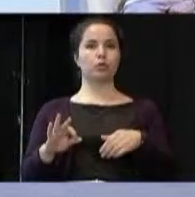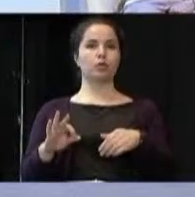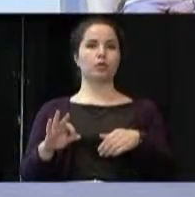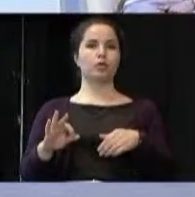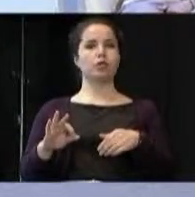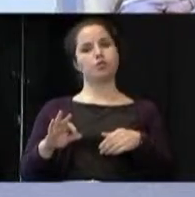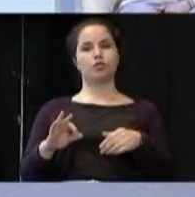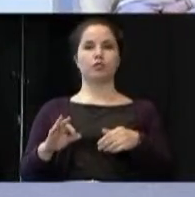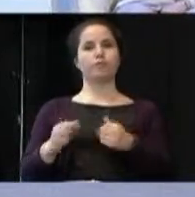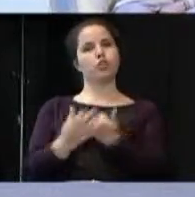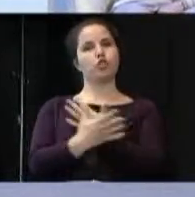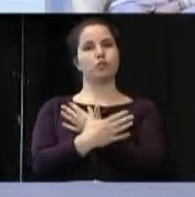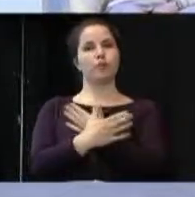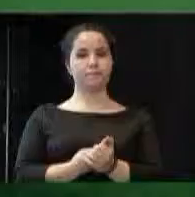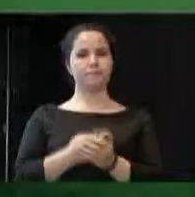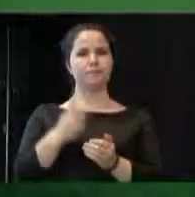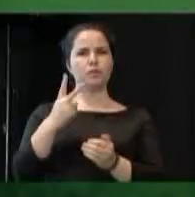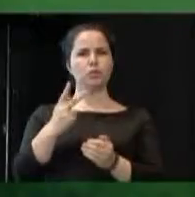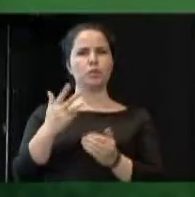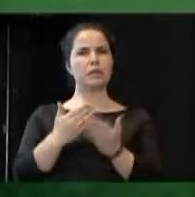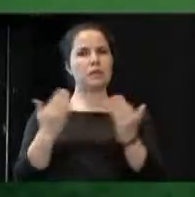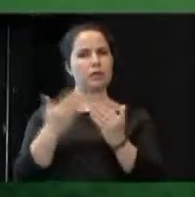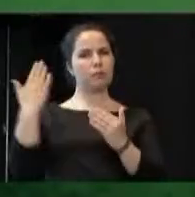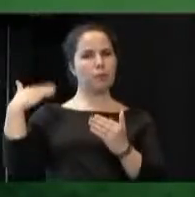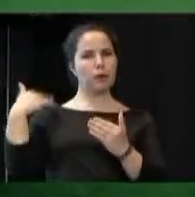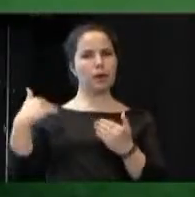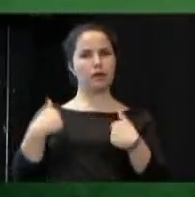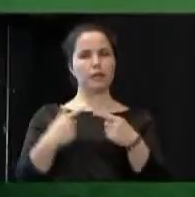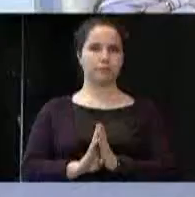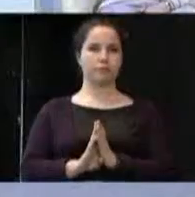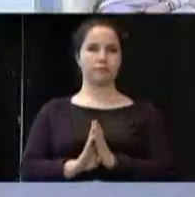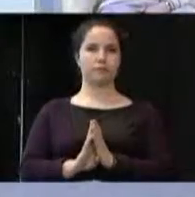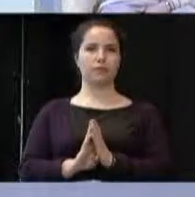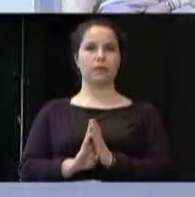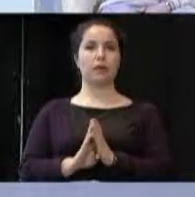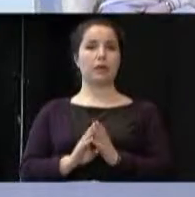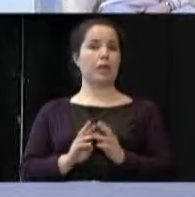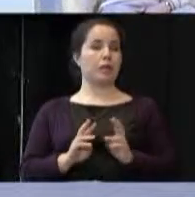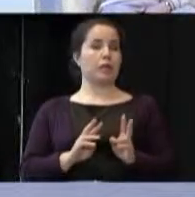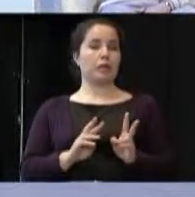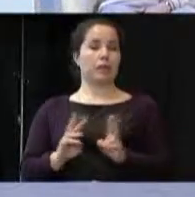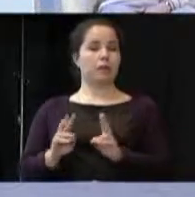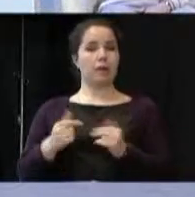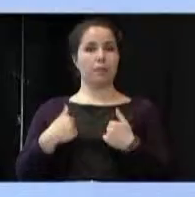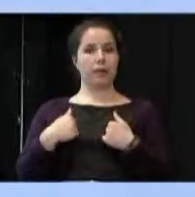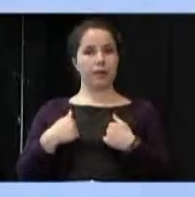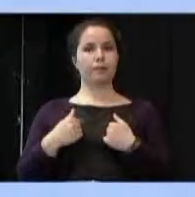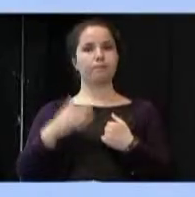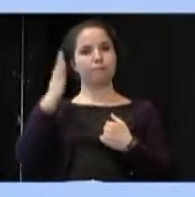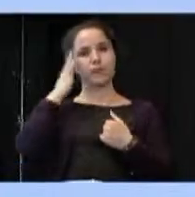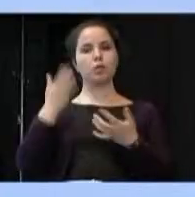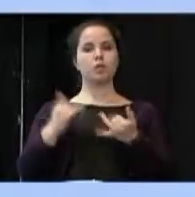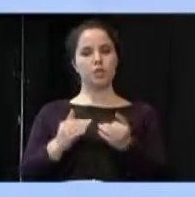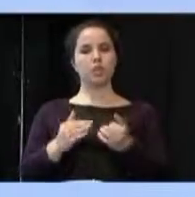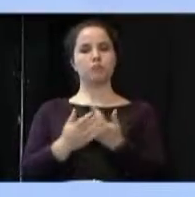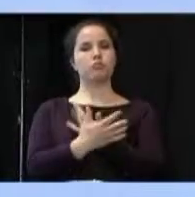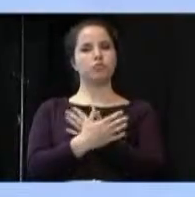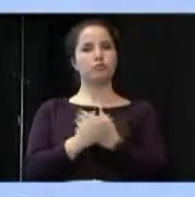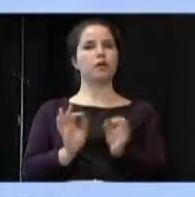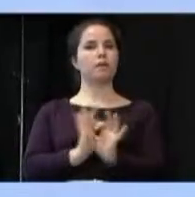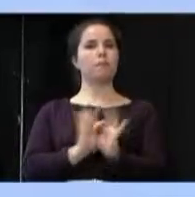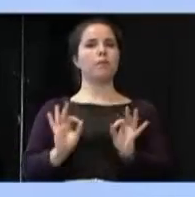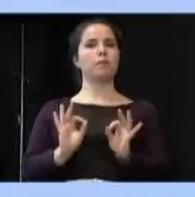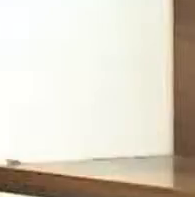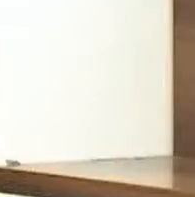që tepsin të aqojmë për skrap. Dhe do të mbajmë në mes të tavolinës qeveris edhe se cili shefa